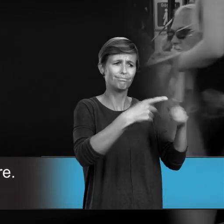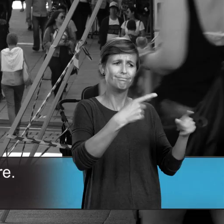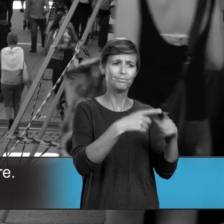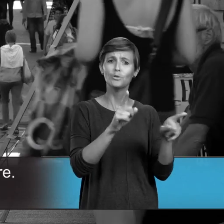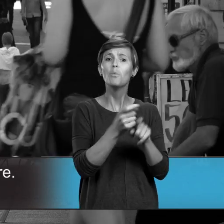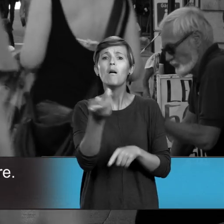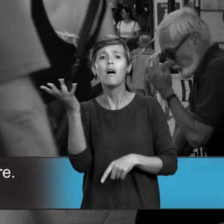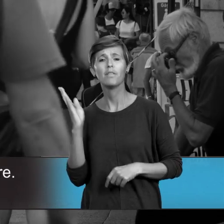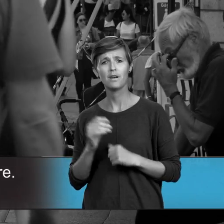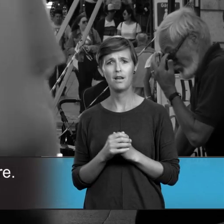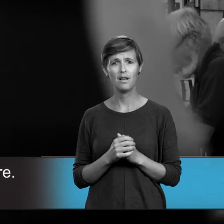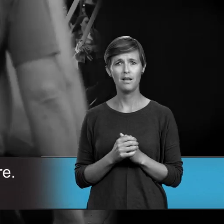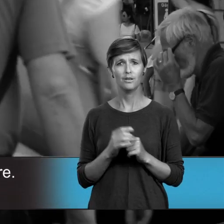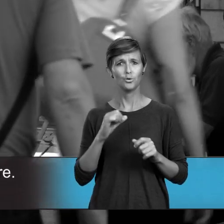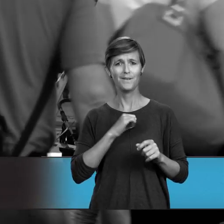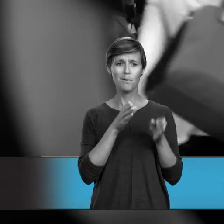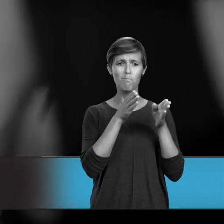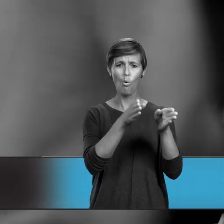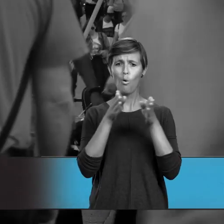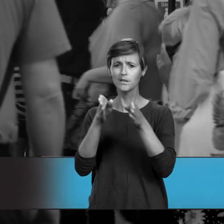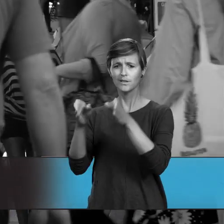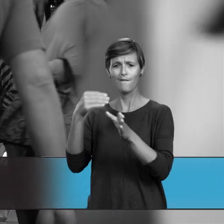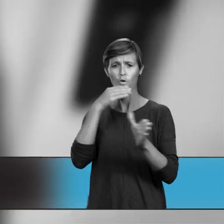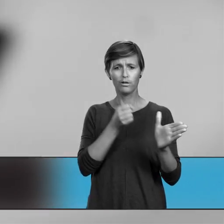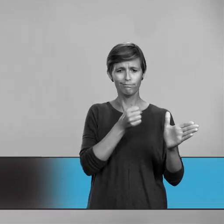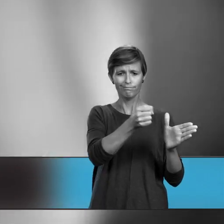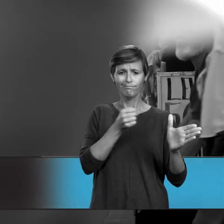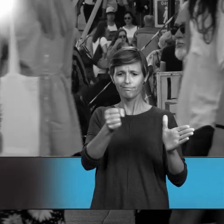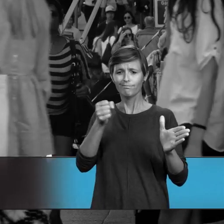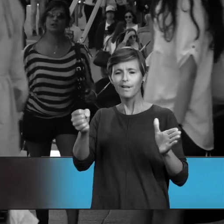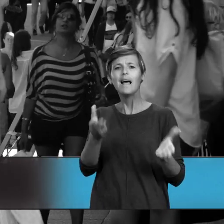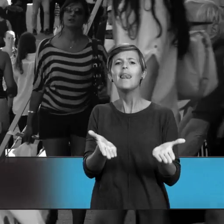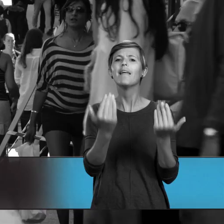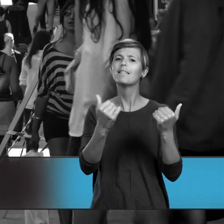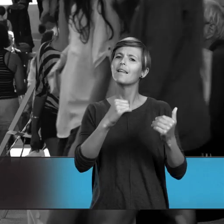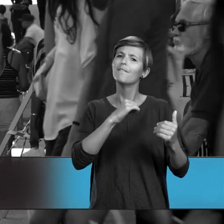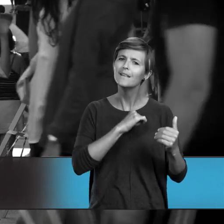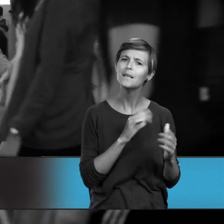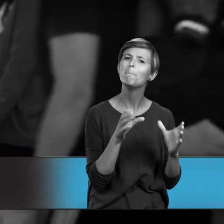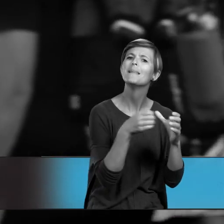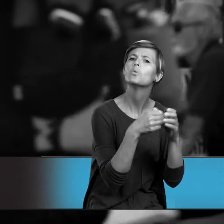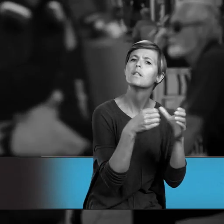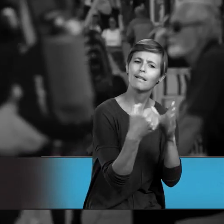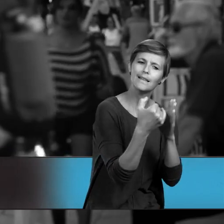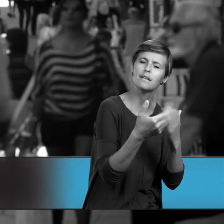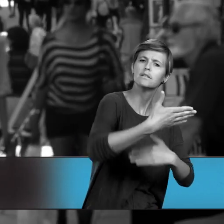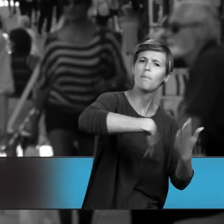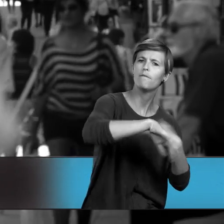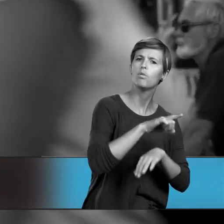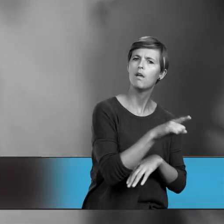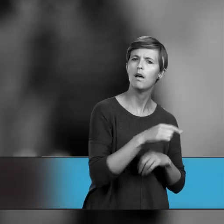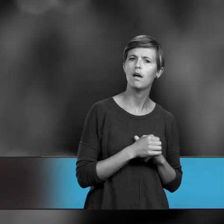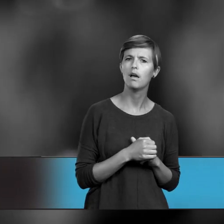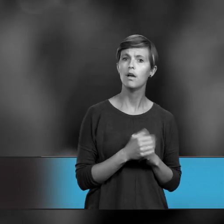akkurat like forskjellige som andre. Så det å putte folk i en bås, det er lettere å gjøre når det er minoriteter i